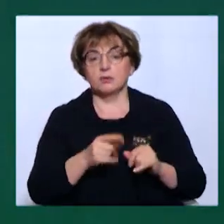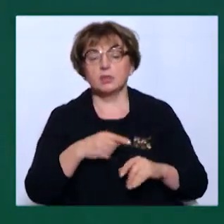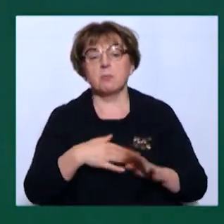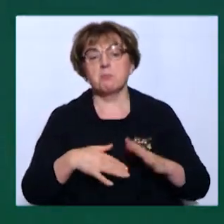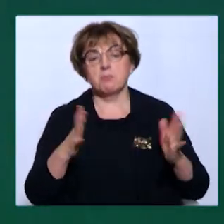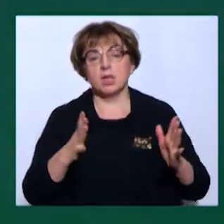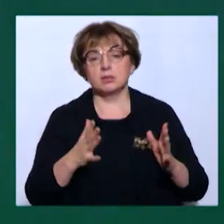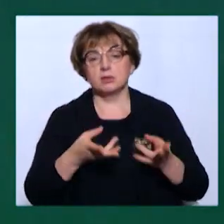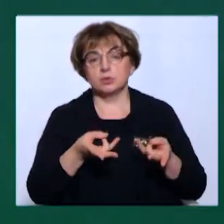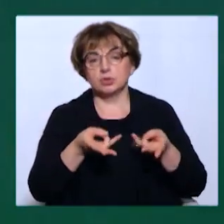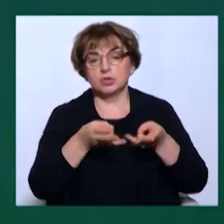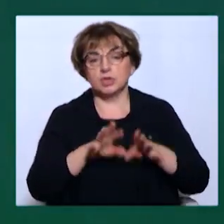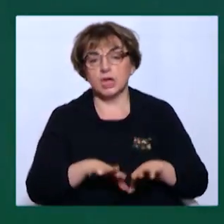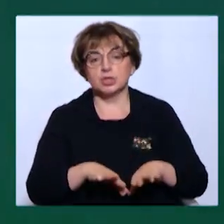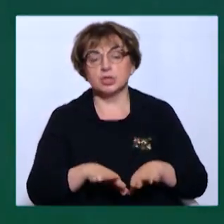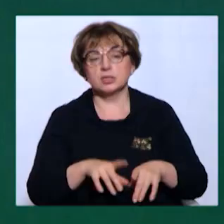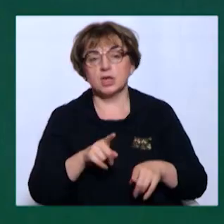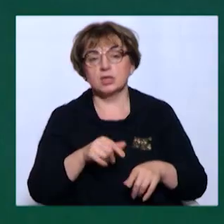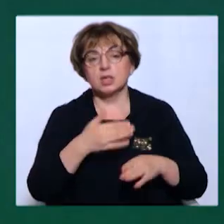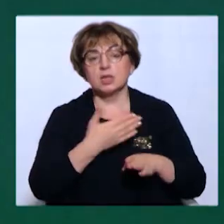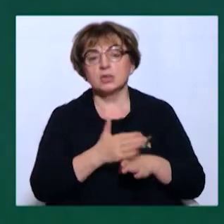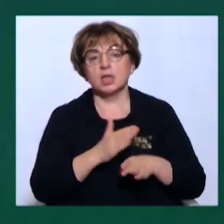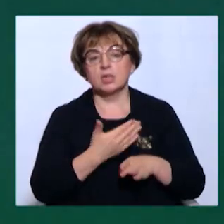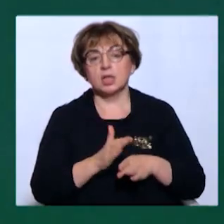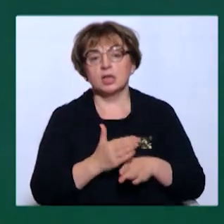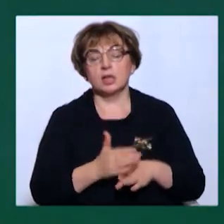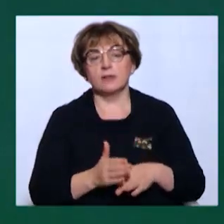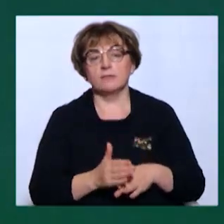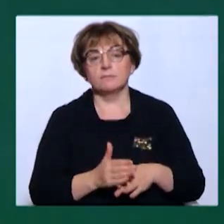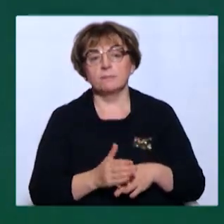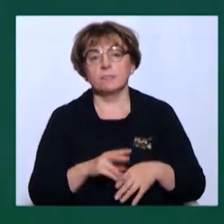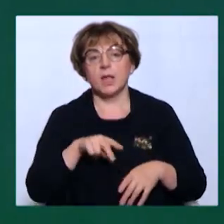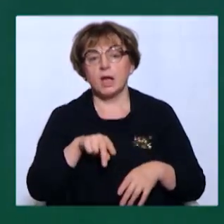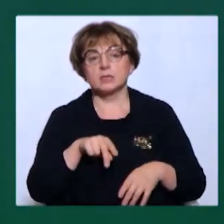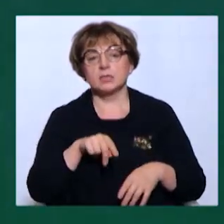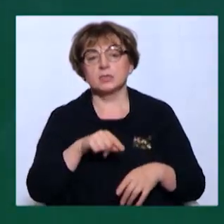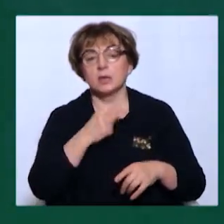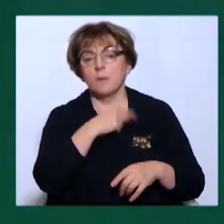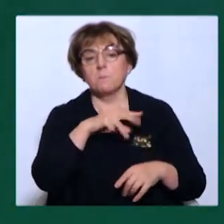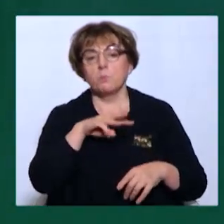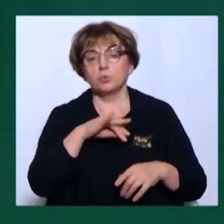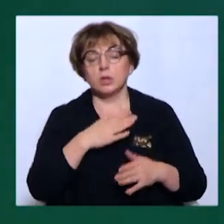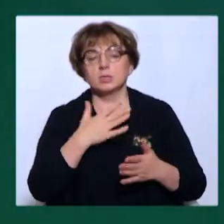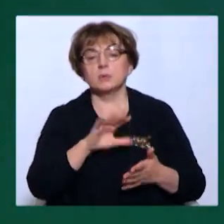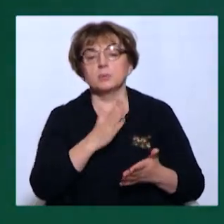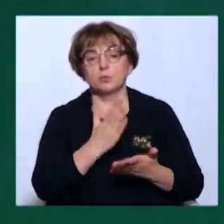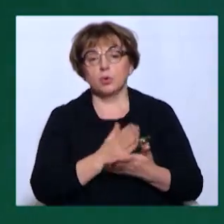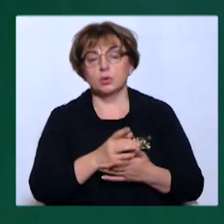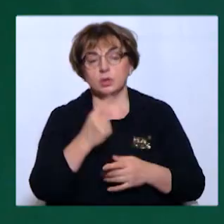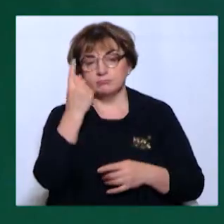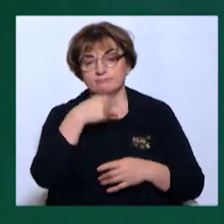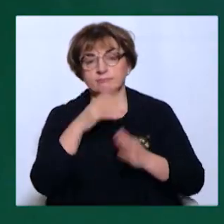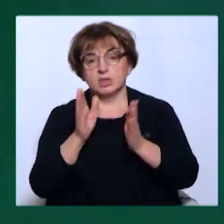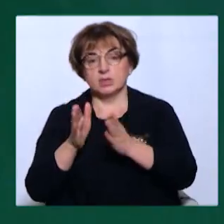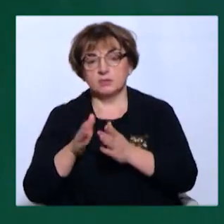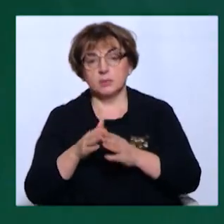მაღალი შანსი და ის ნელ-ნელა ასეთი მუტაციების მქონე ინდივიდები ბუნებრივი გადარჩევის